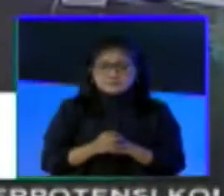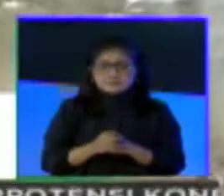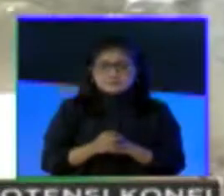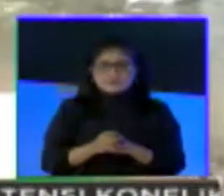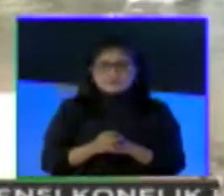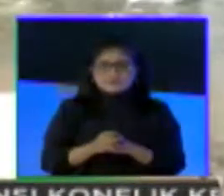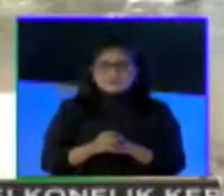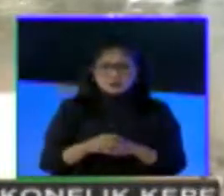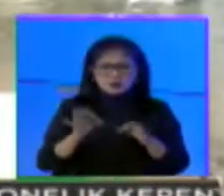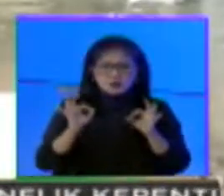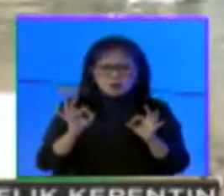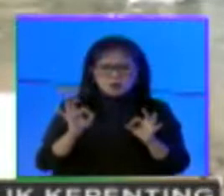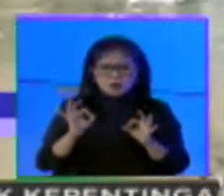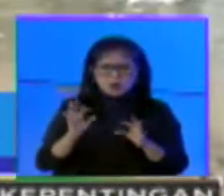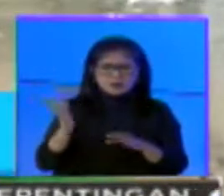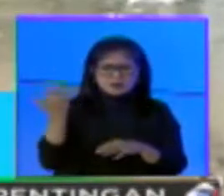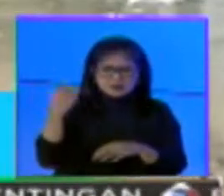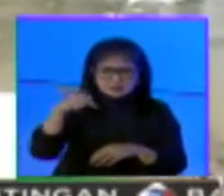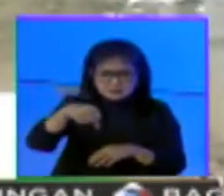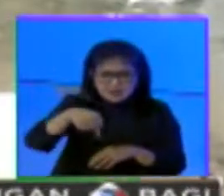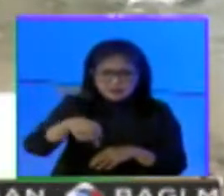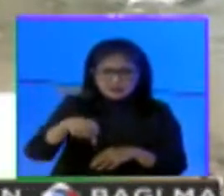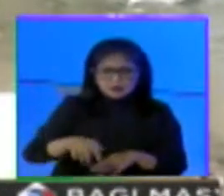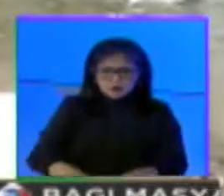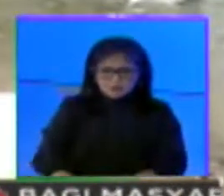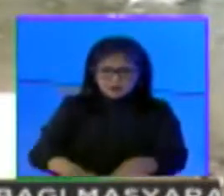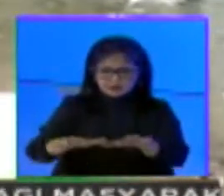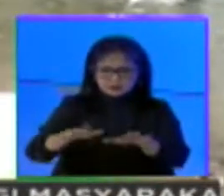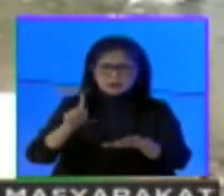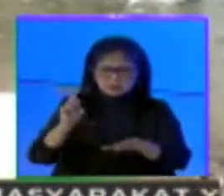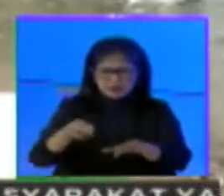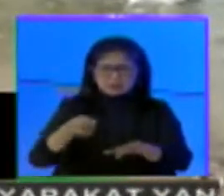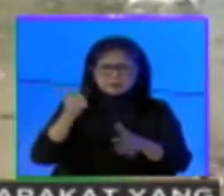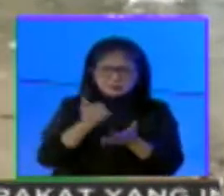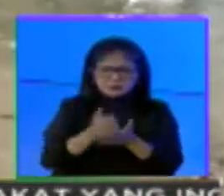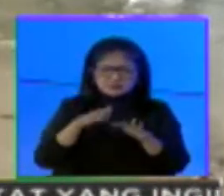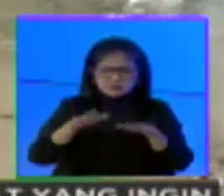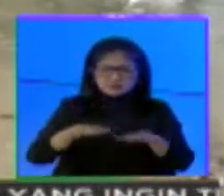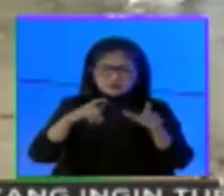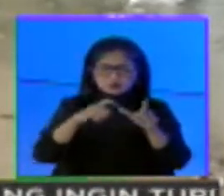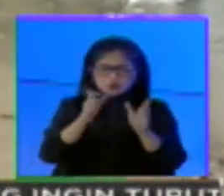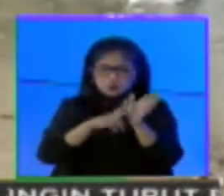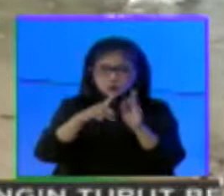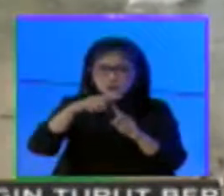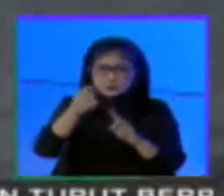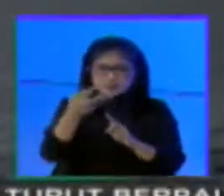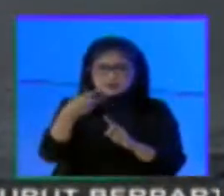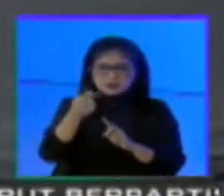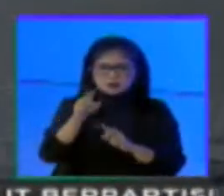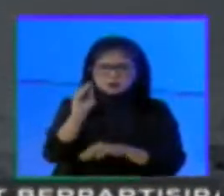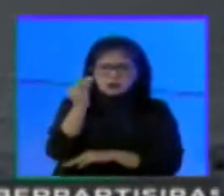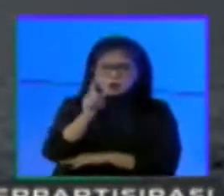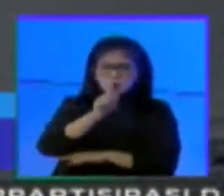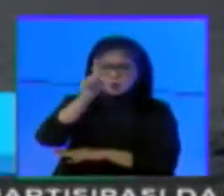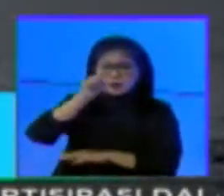Ya, baik Nawa dan juga pemirsa, sampai saat ini banjir masih menggenangi sejumlah wilayah yang berada di Sunter, Jakarta Utara, dan tepatnya